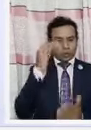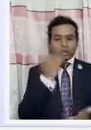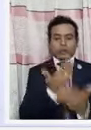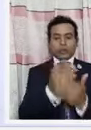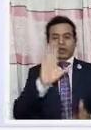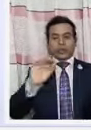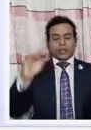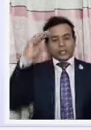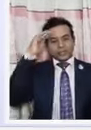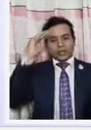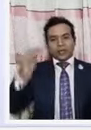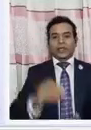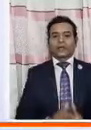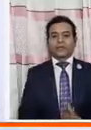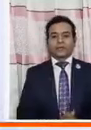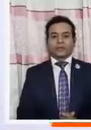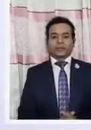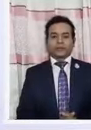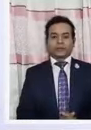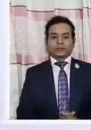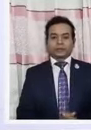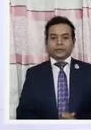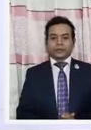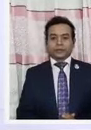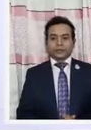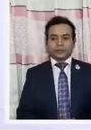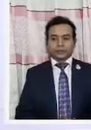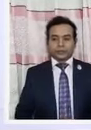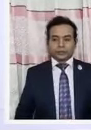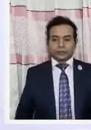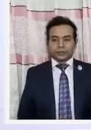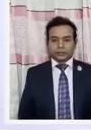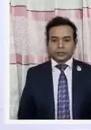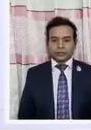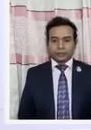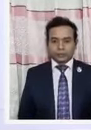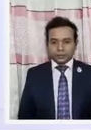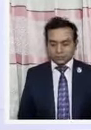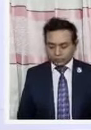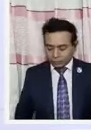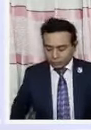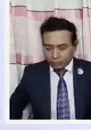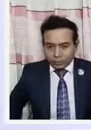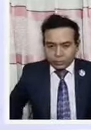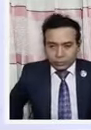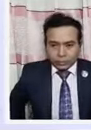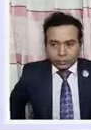বাংলাদেশকে সুস্থ রাখি সবাই ভালো থাকবেন সুস্থ থাকবেন অনেক অনেক ধন্যবাদ আসসালামু আলাইকুম।